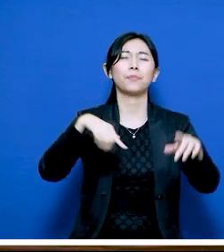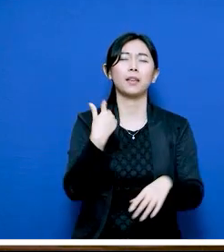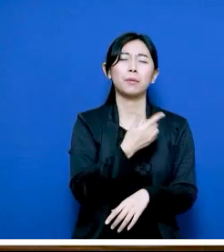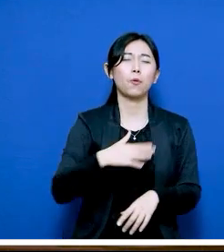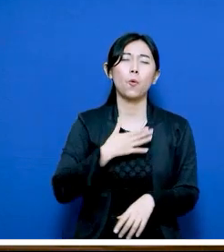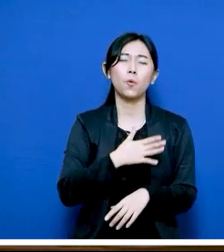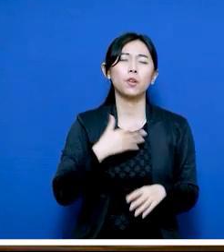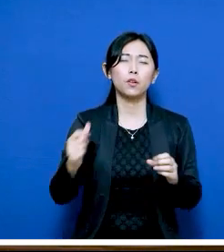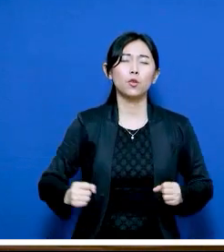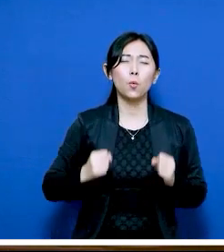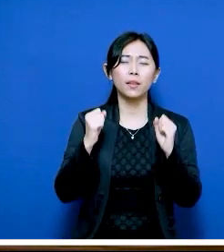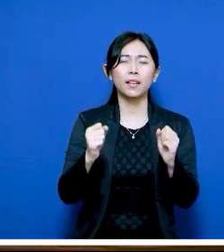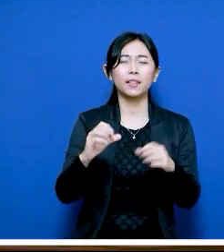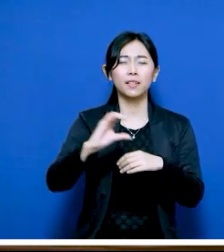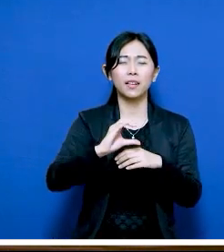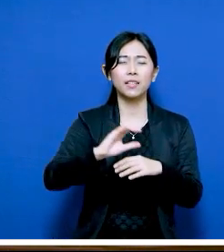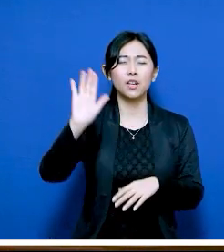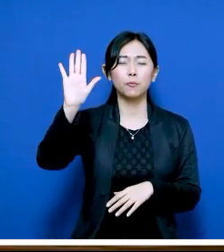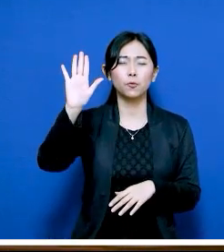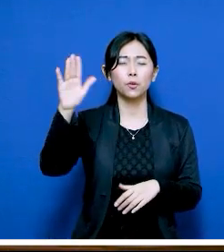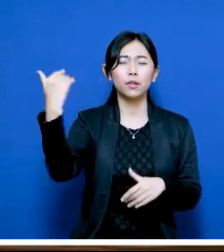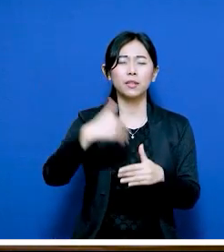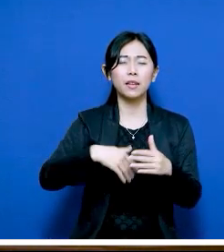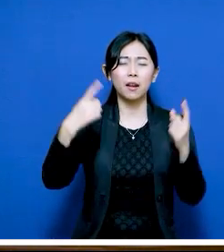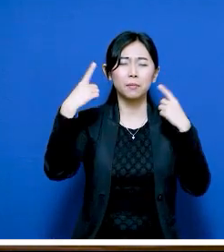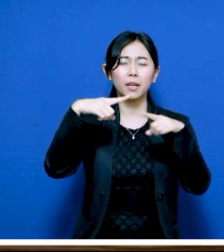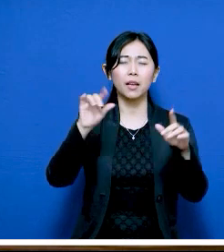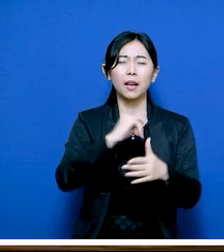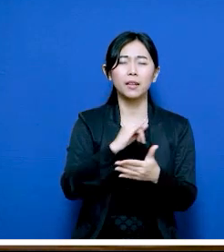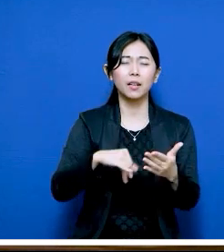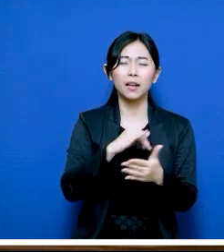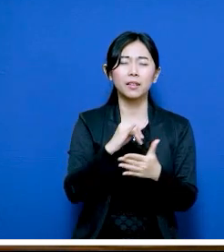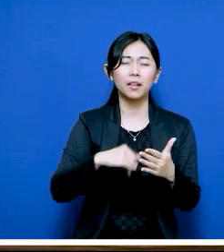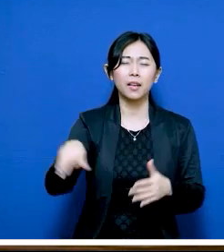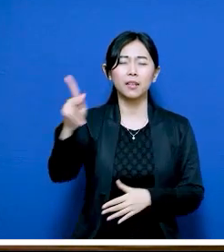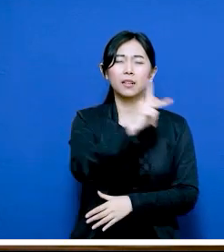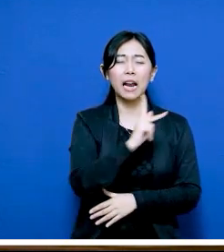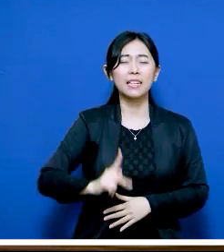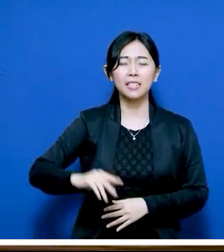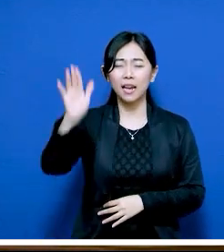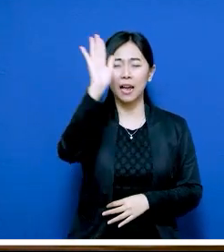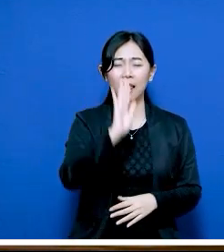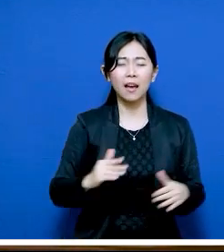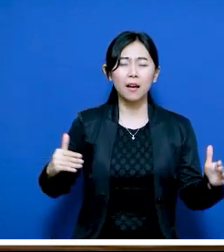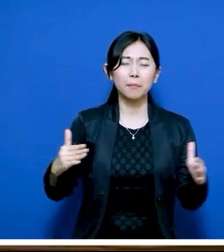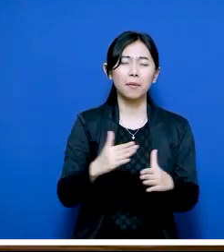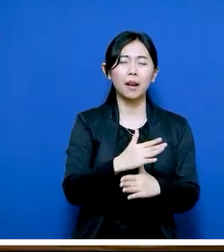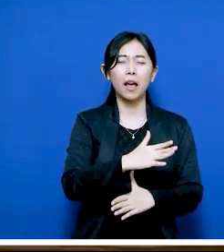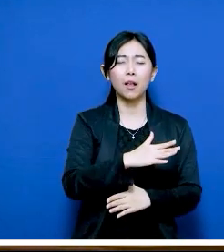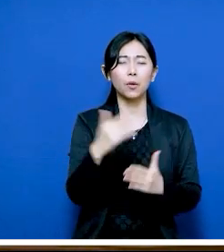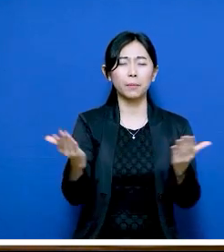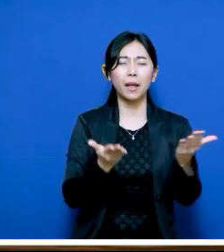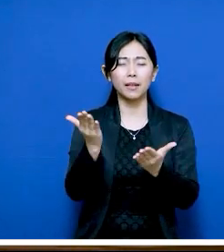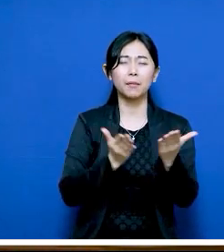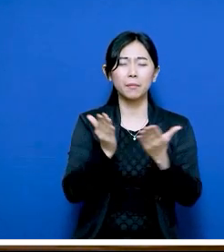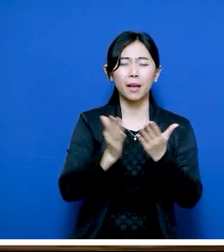mohon, kuatkanlah gerejamu dalam menyatakan nilai-nilai kerajaan Allah melalui berbagai